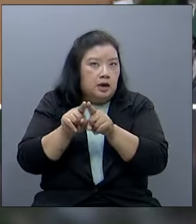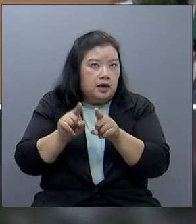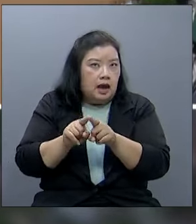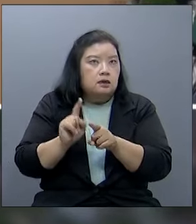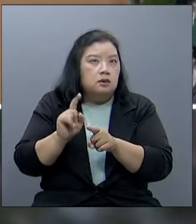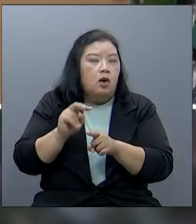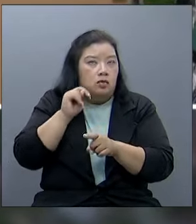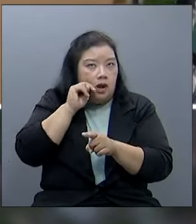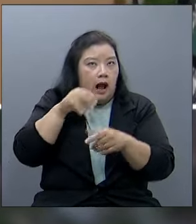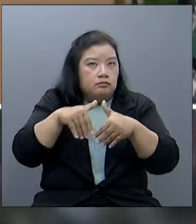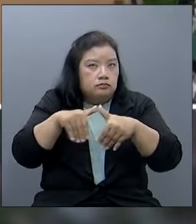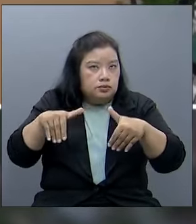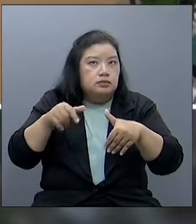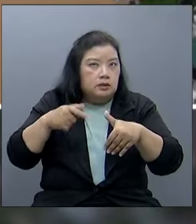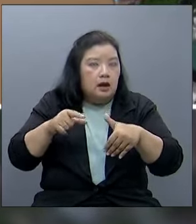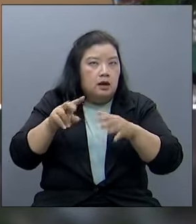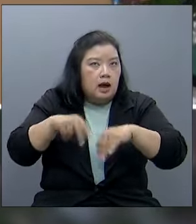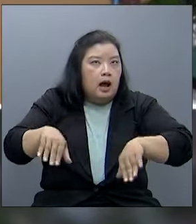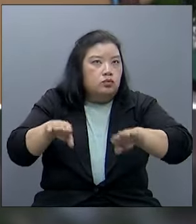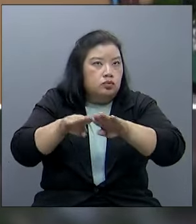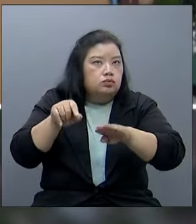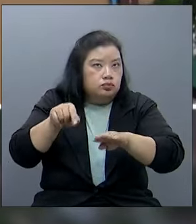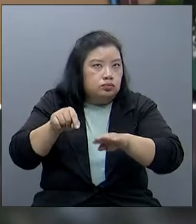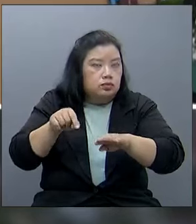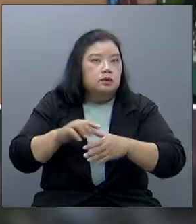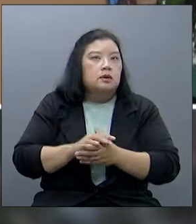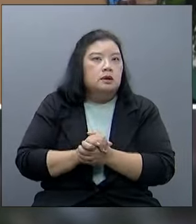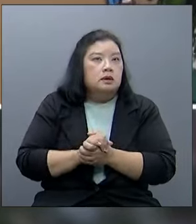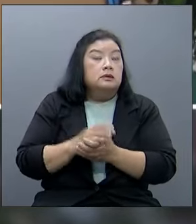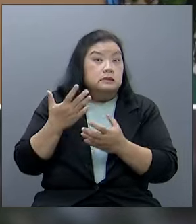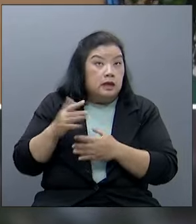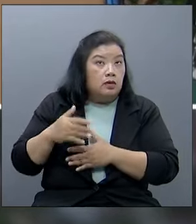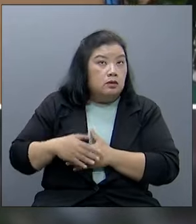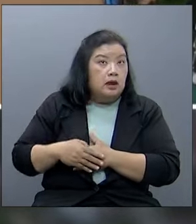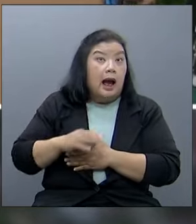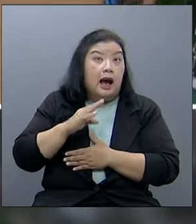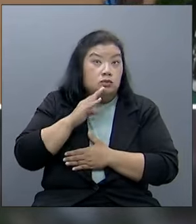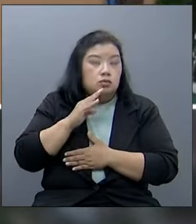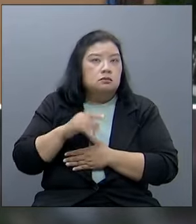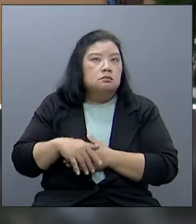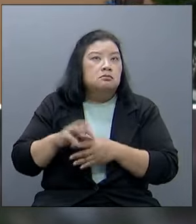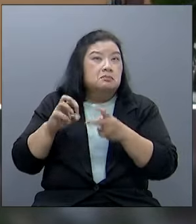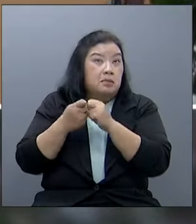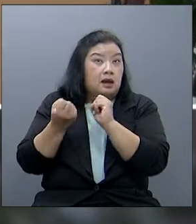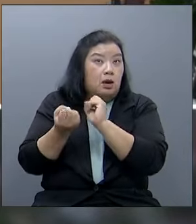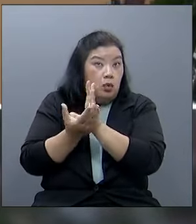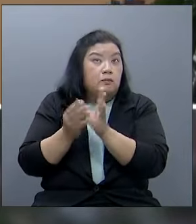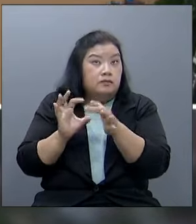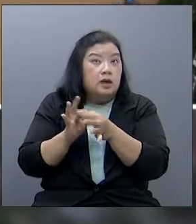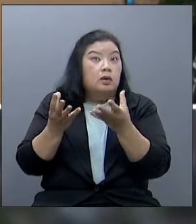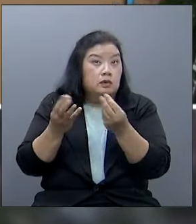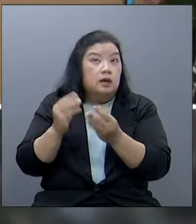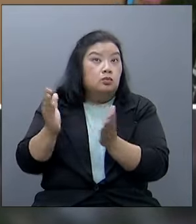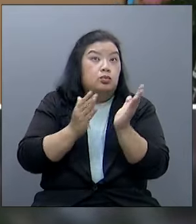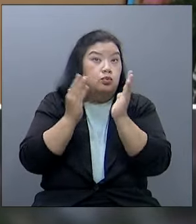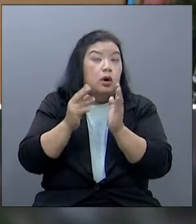ปุ่ต้คอยที่ 8 วกครัในปเทเราเองนี่ย ศภาพเป และใภาพติจริ ไม